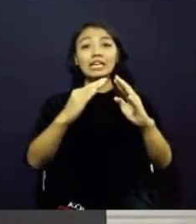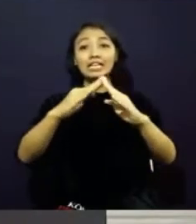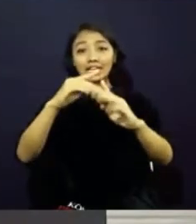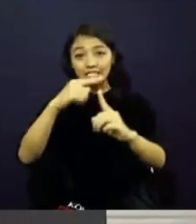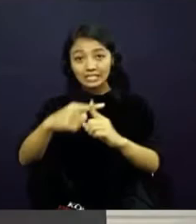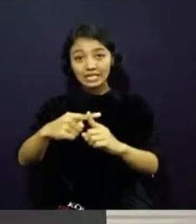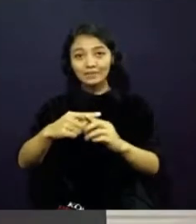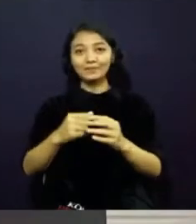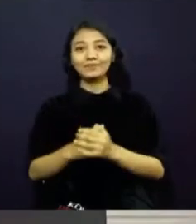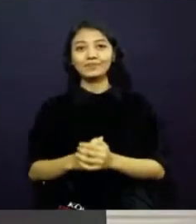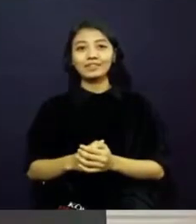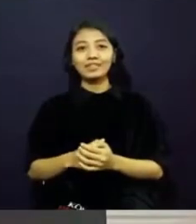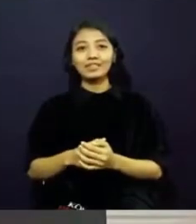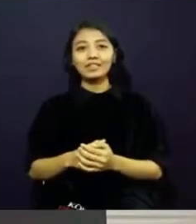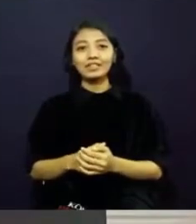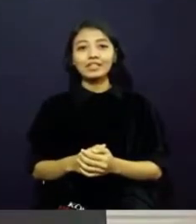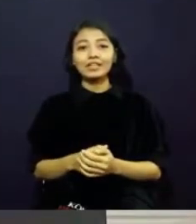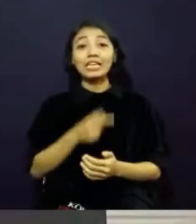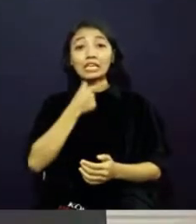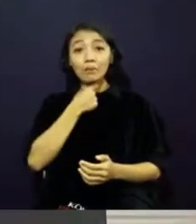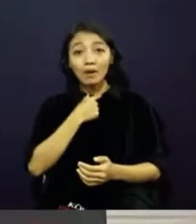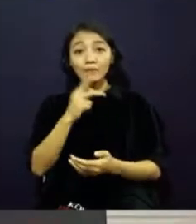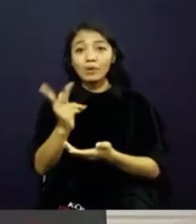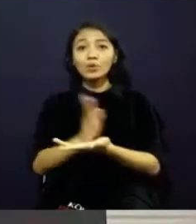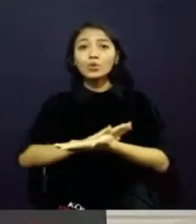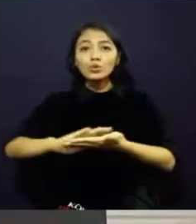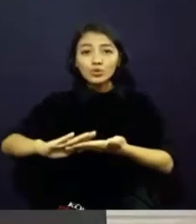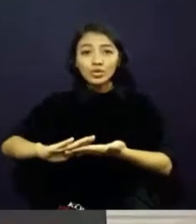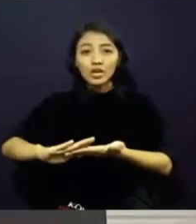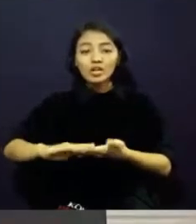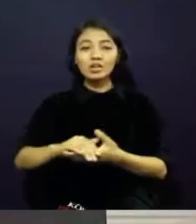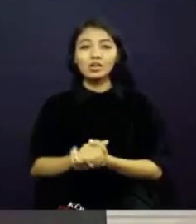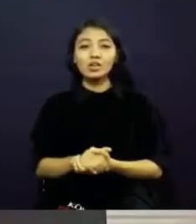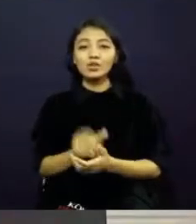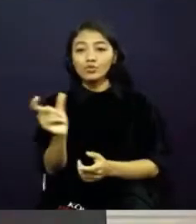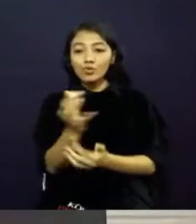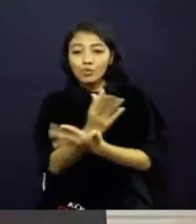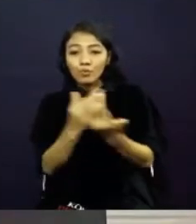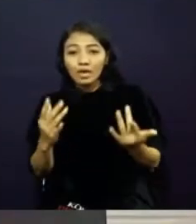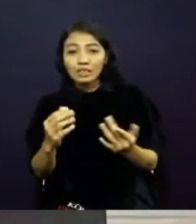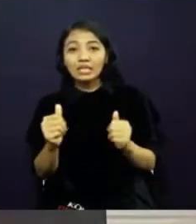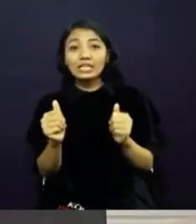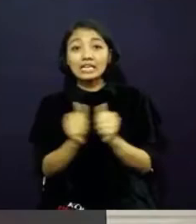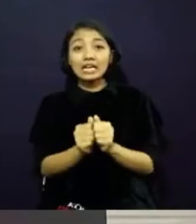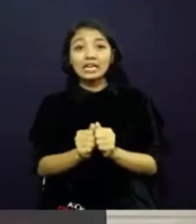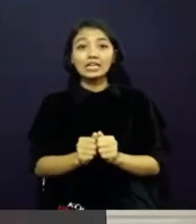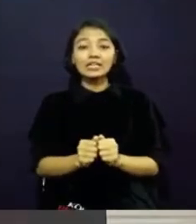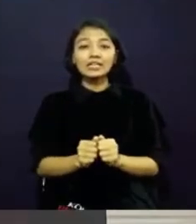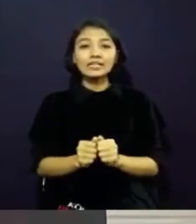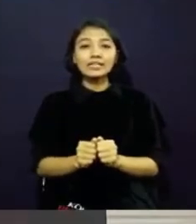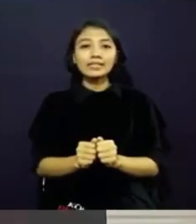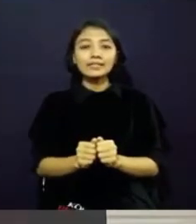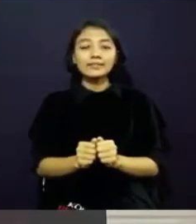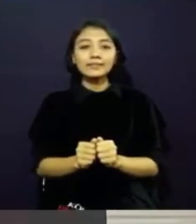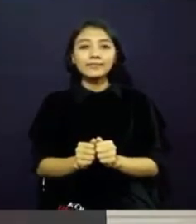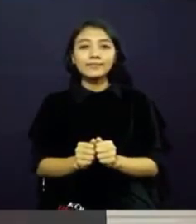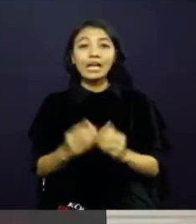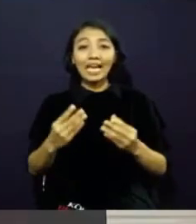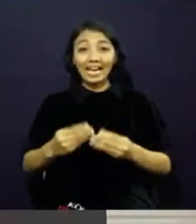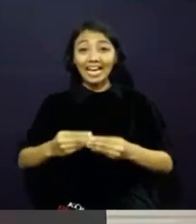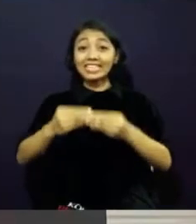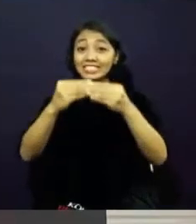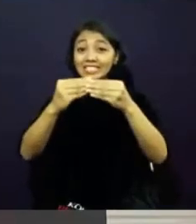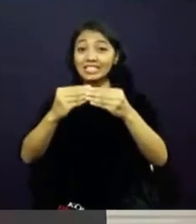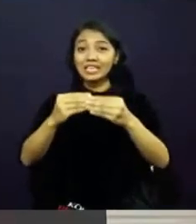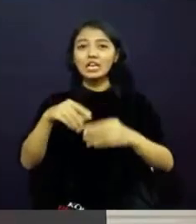perayaan perayaan perayaan ekaristi doa-doa office harian doa